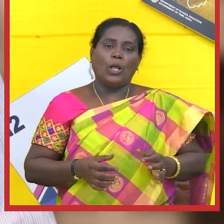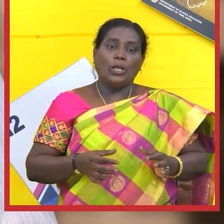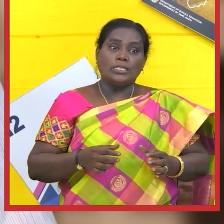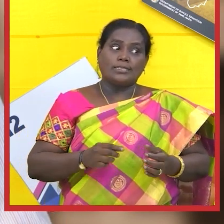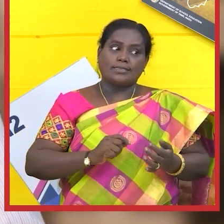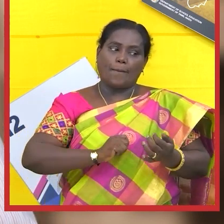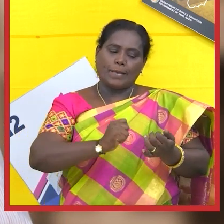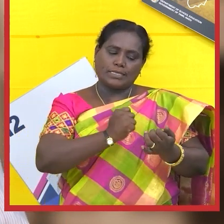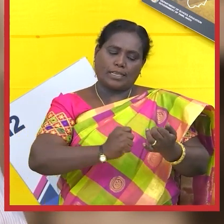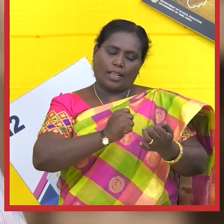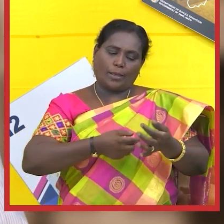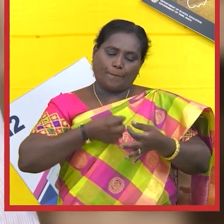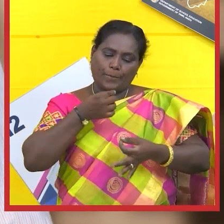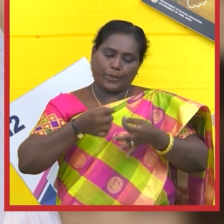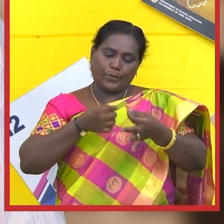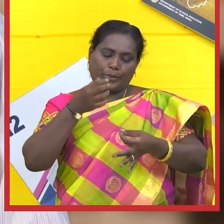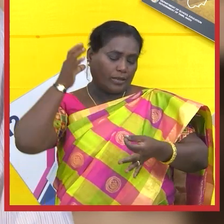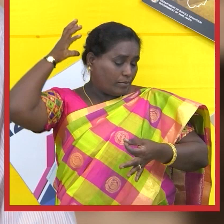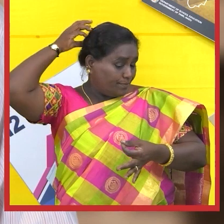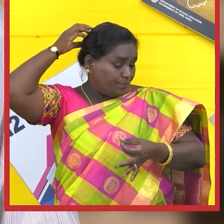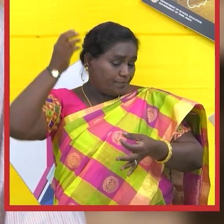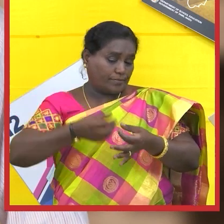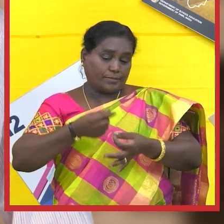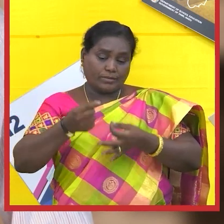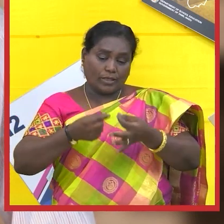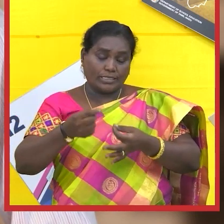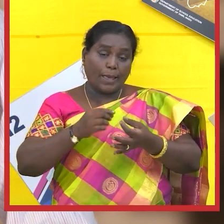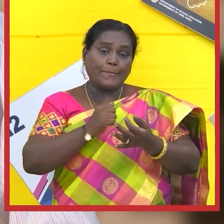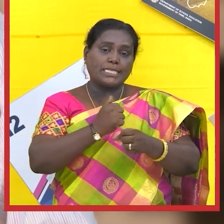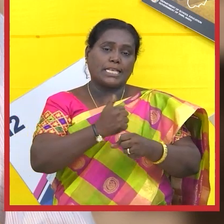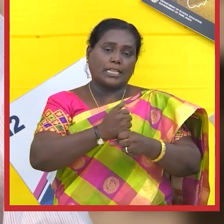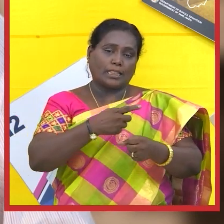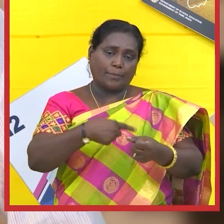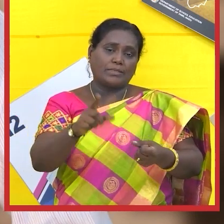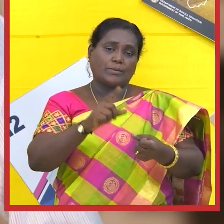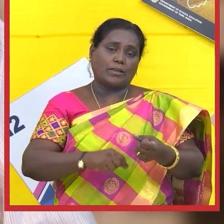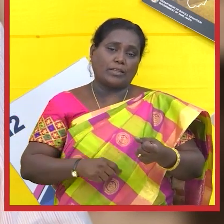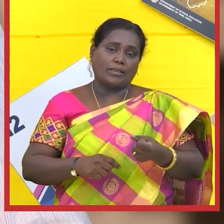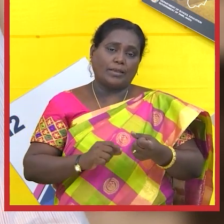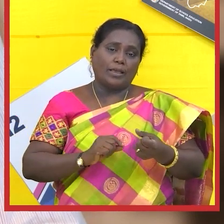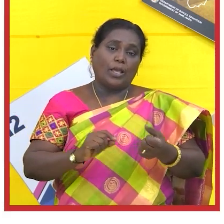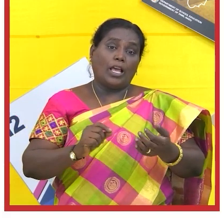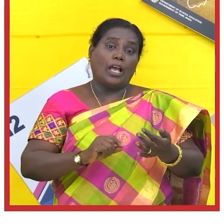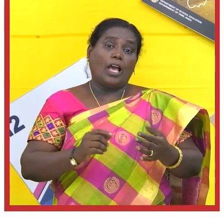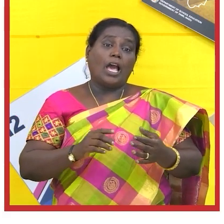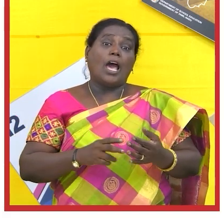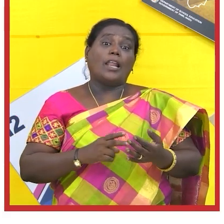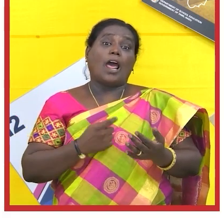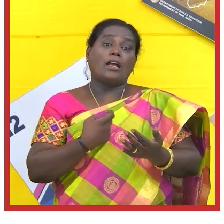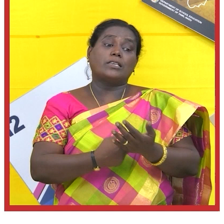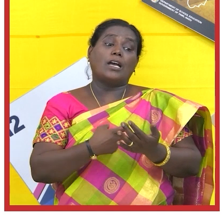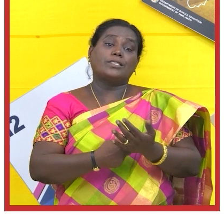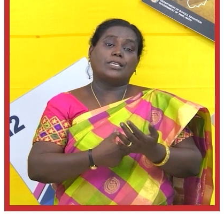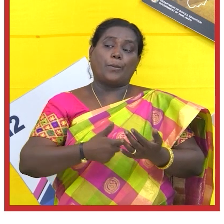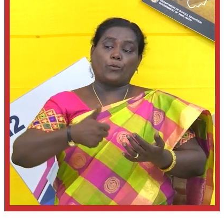சமஸ்கிருதத்தினுடைய ஆதிக்கத்தை எதிர்ப்பதற்காக, அதாவது அந்த காலத்திலே 1930 ராஜாஜி முதலமைச்சராக இருந்த